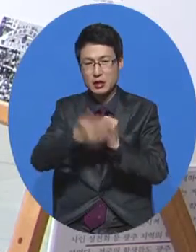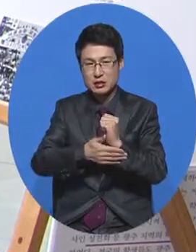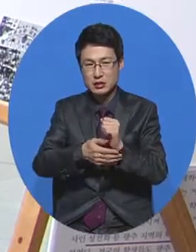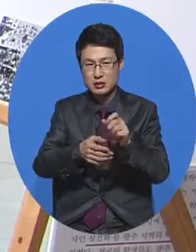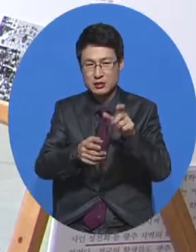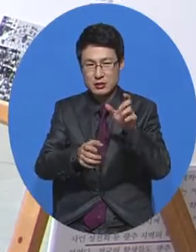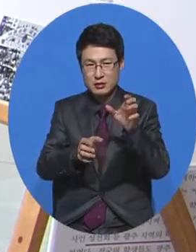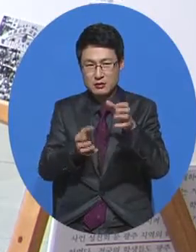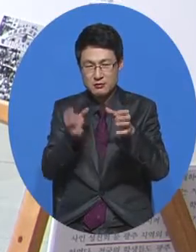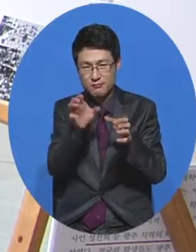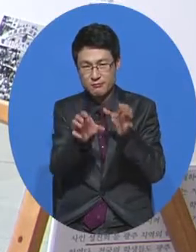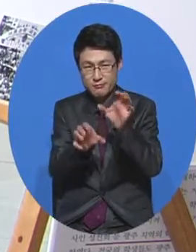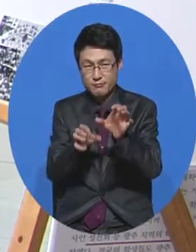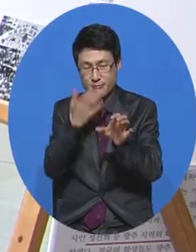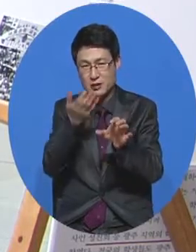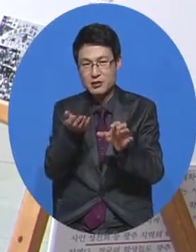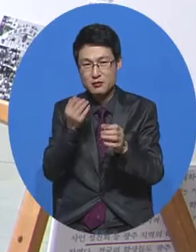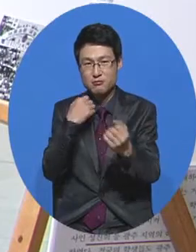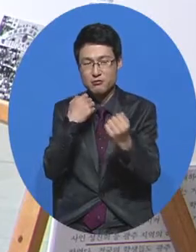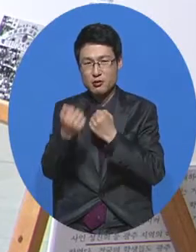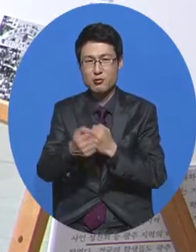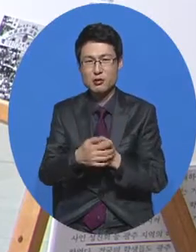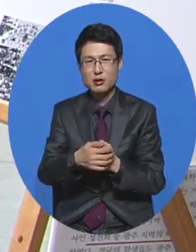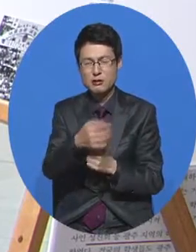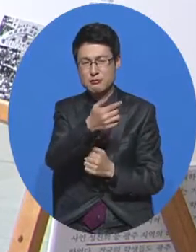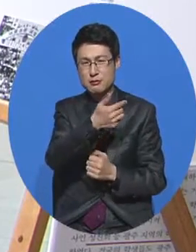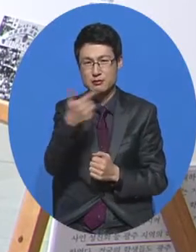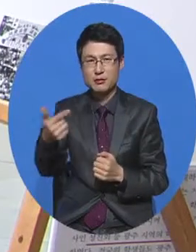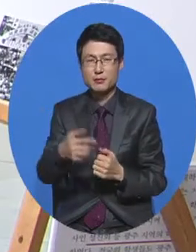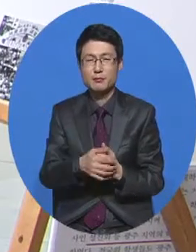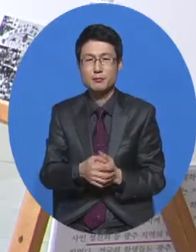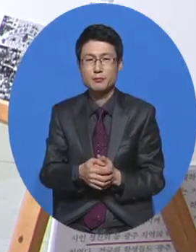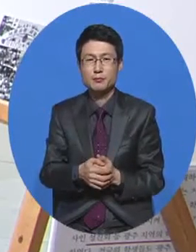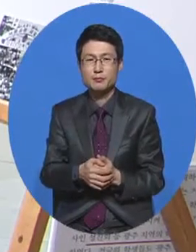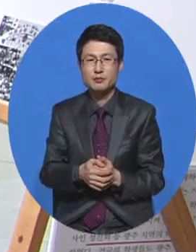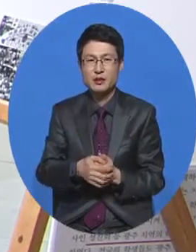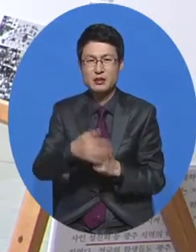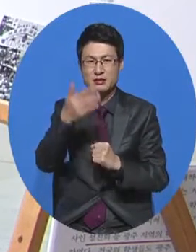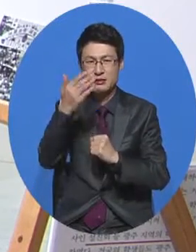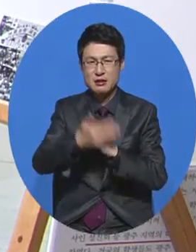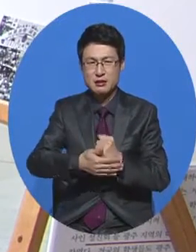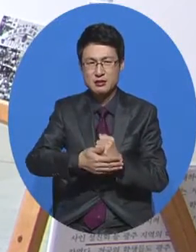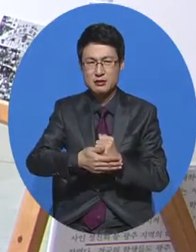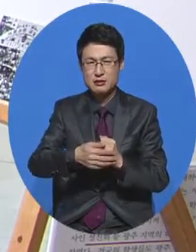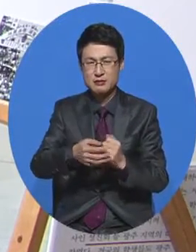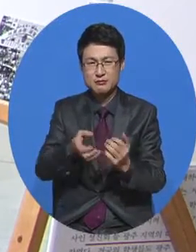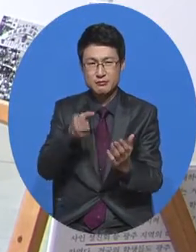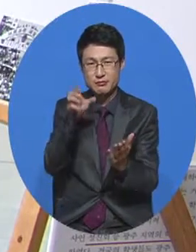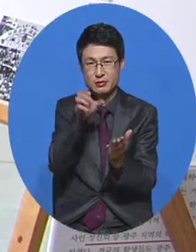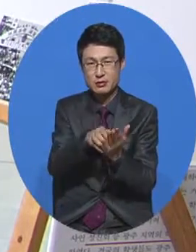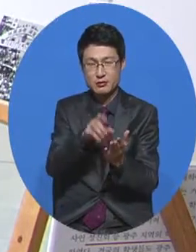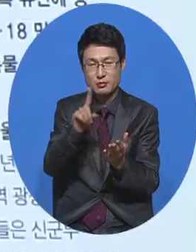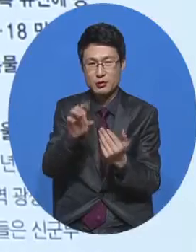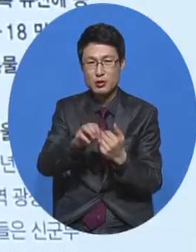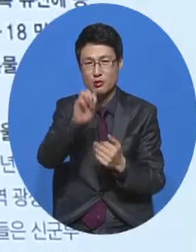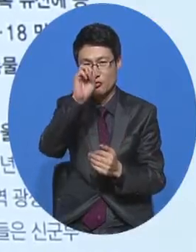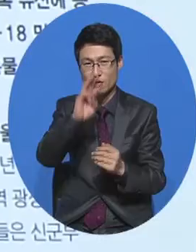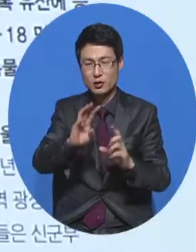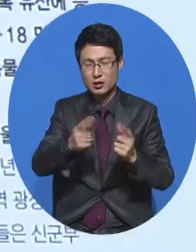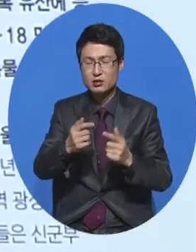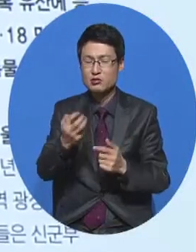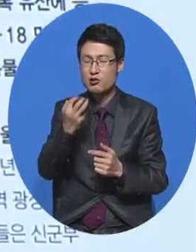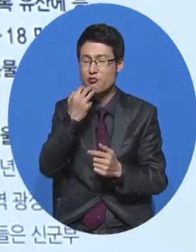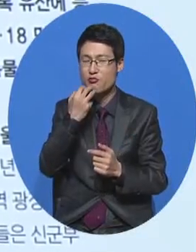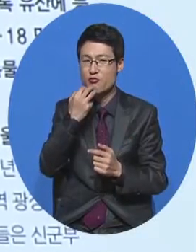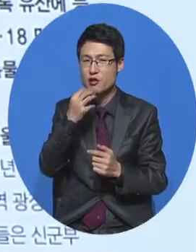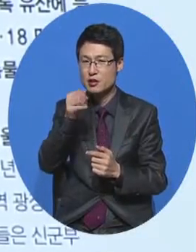있음에도 불구하고 실제로 해서 가장 크게 그 사진이 배치되어 있는 부분은 강주 가 아니라 서울에서